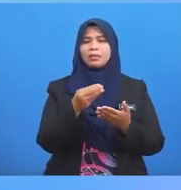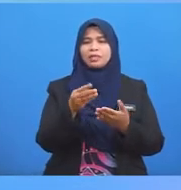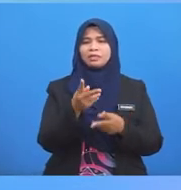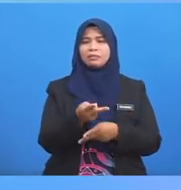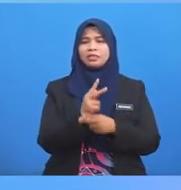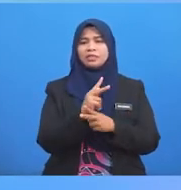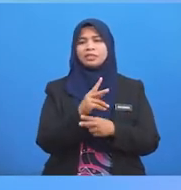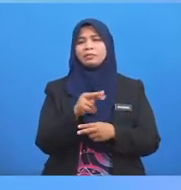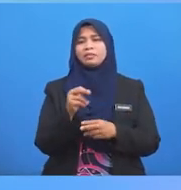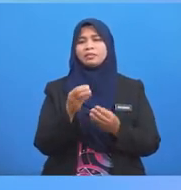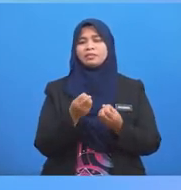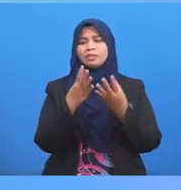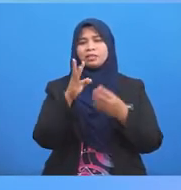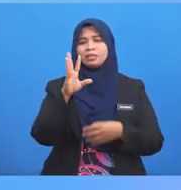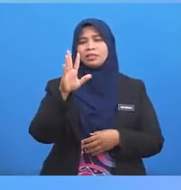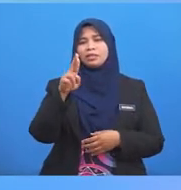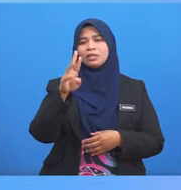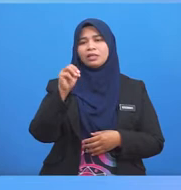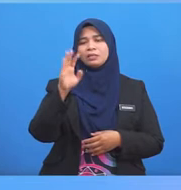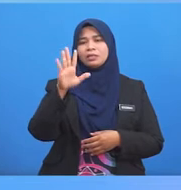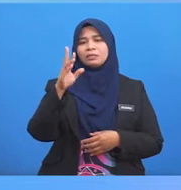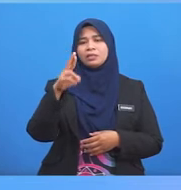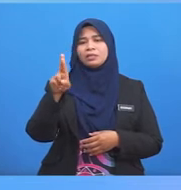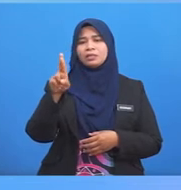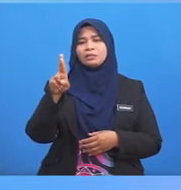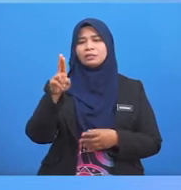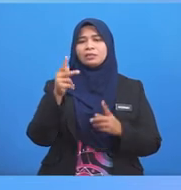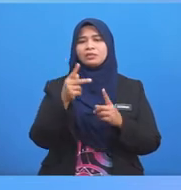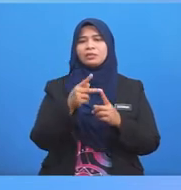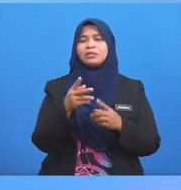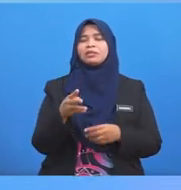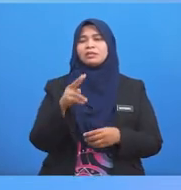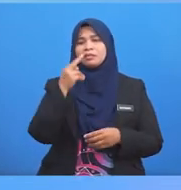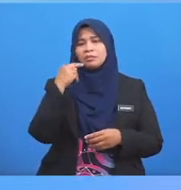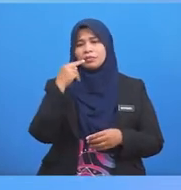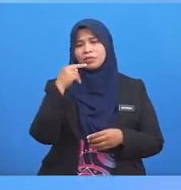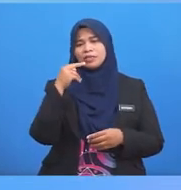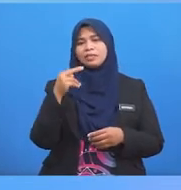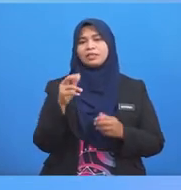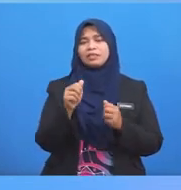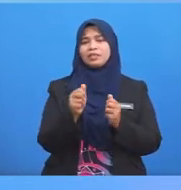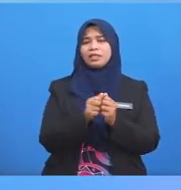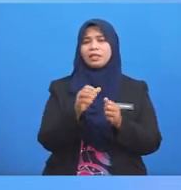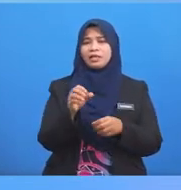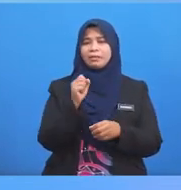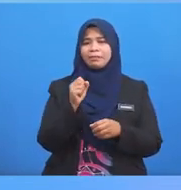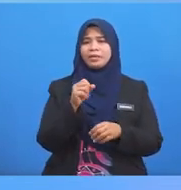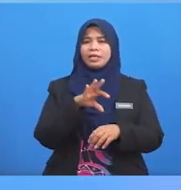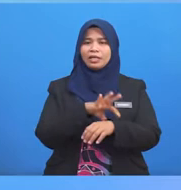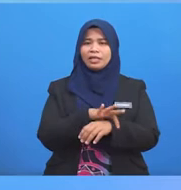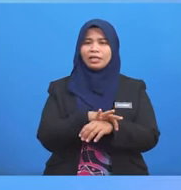sebanyak RM5,000 kepada Puan dengan mengambil cagaran seutas gelang emas Puan seberat 25